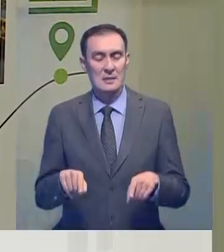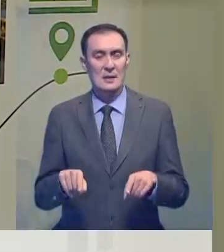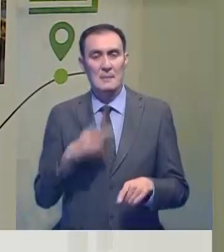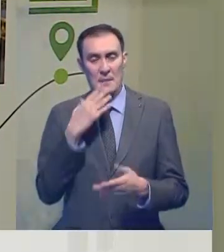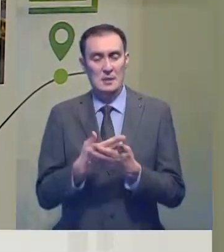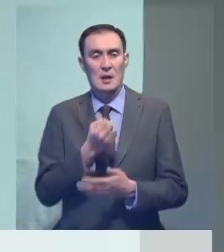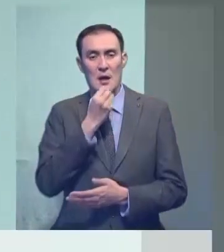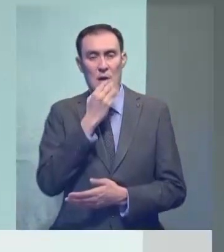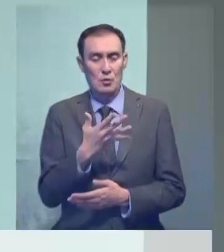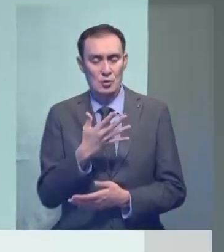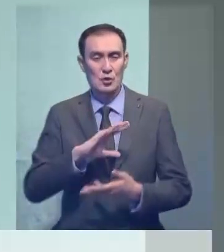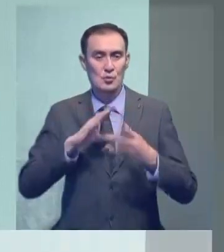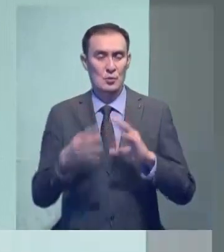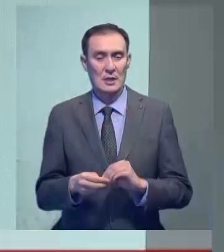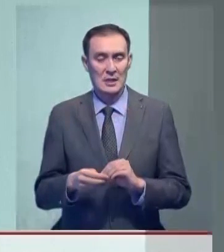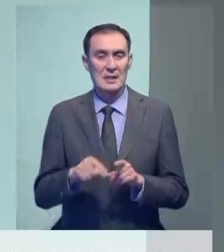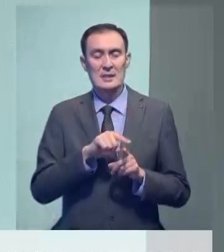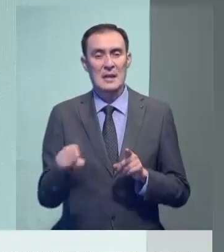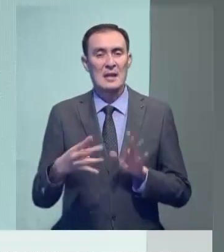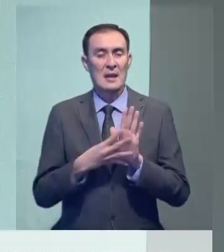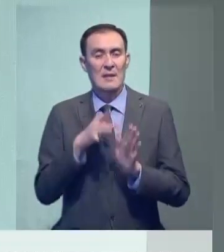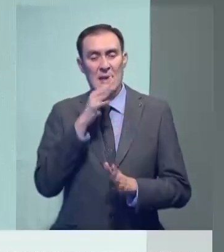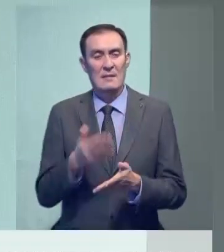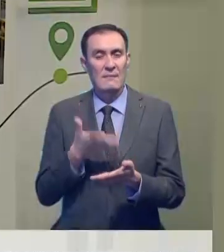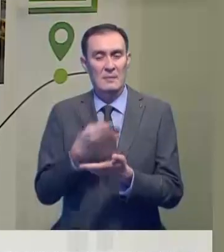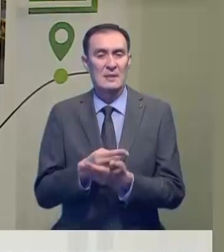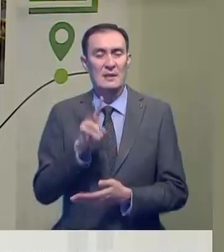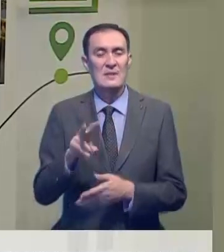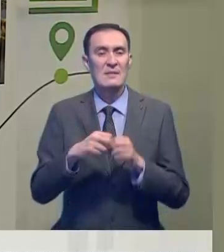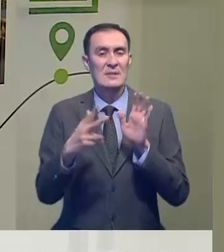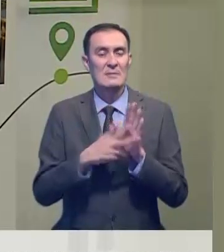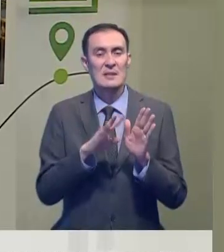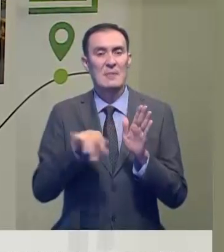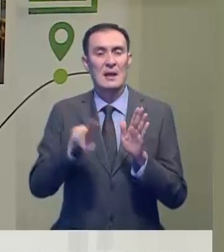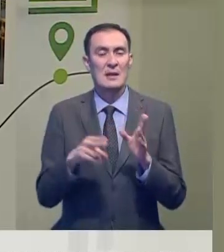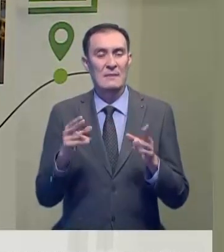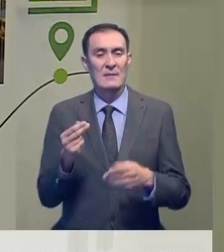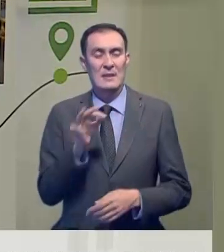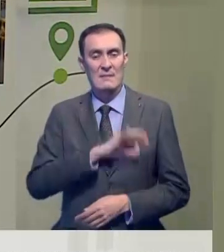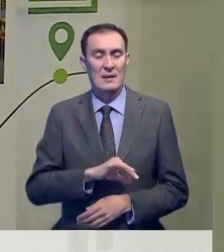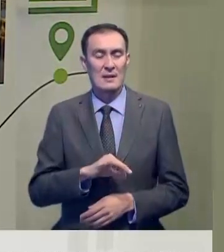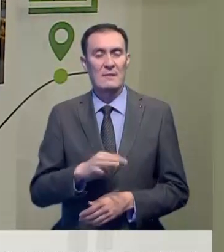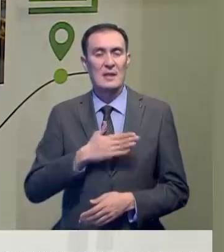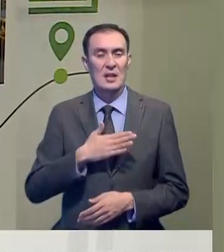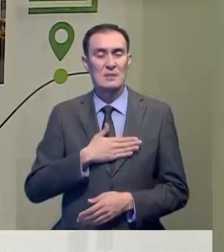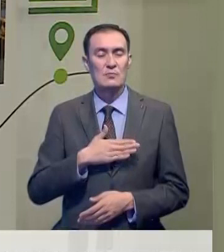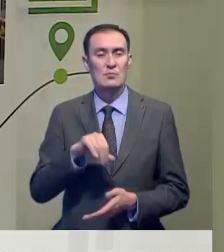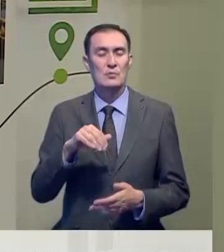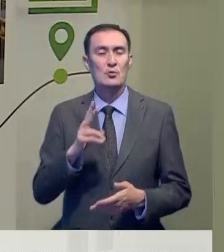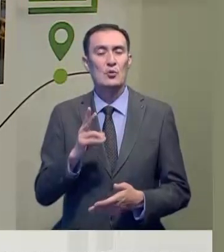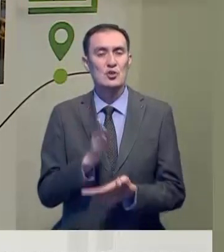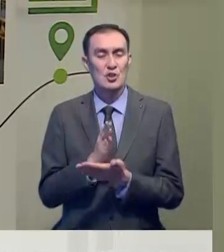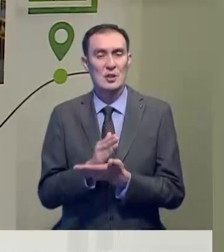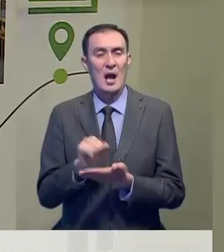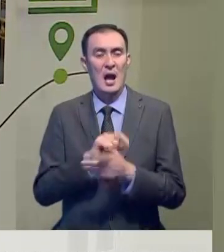показала очень положительные результаты за 9 лет мы выплатили 218 млрд дивидендов нашим акционерам